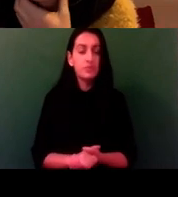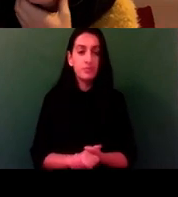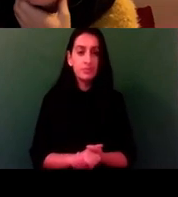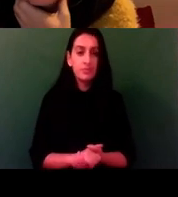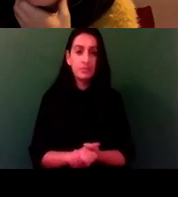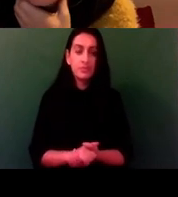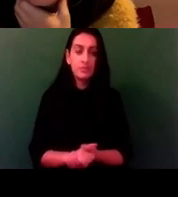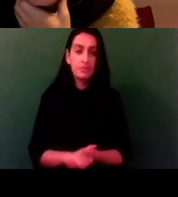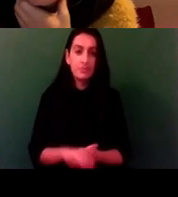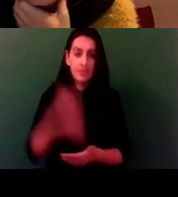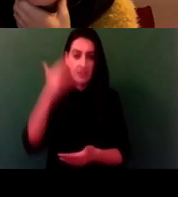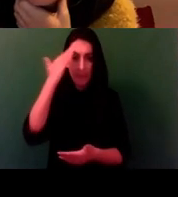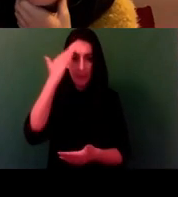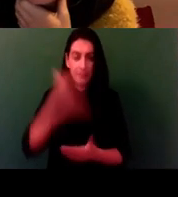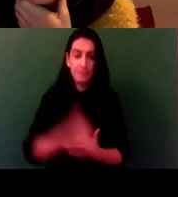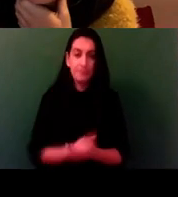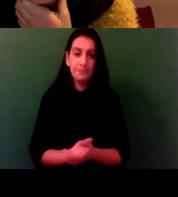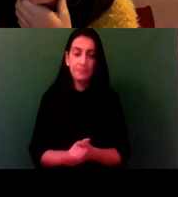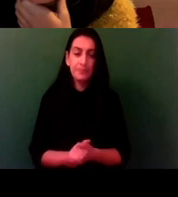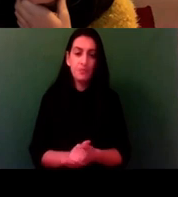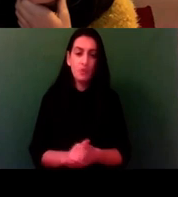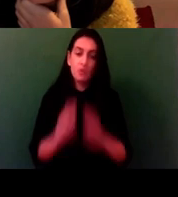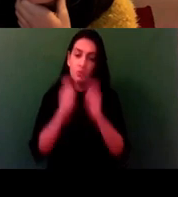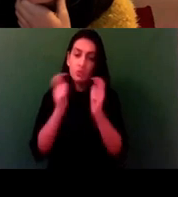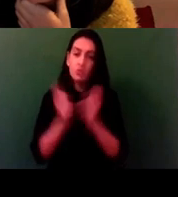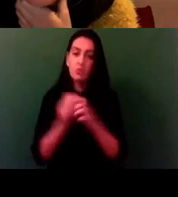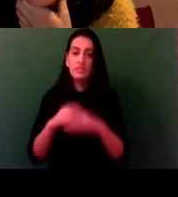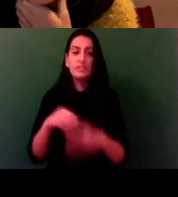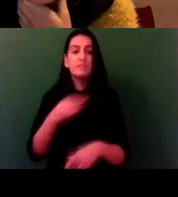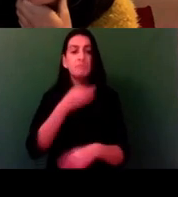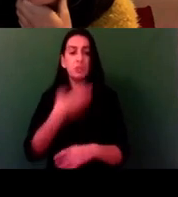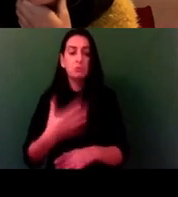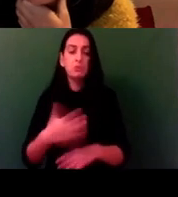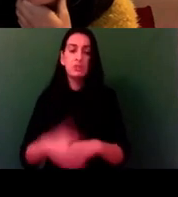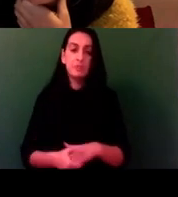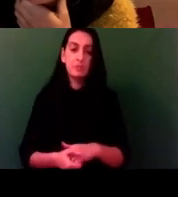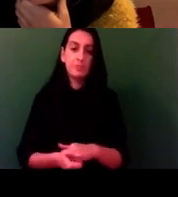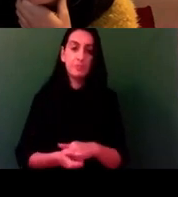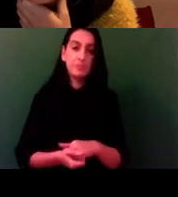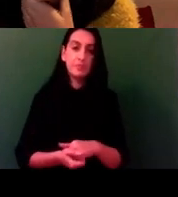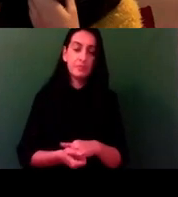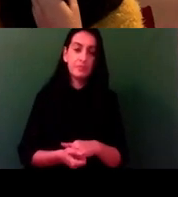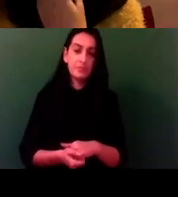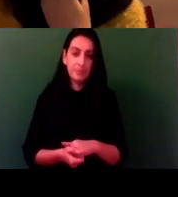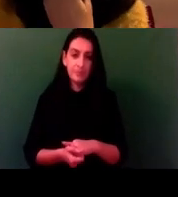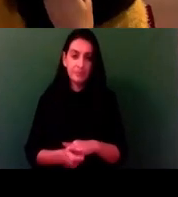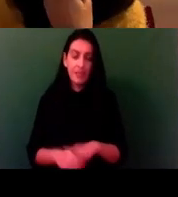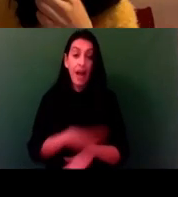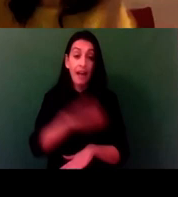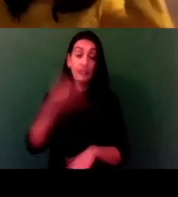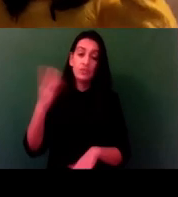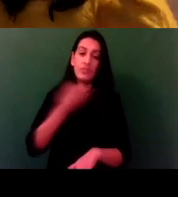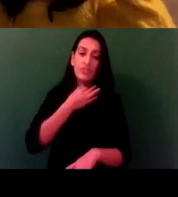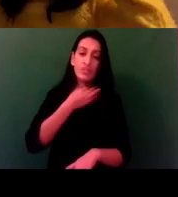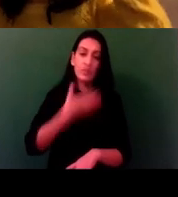Merhaba herkese. Teşekkürler bu toplantı için. Çok kıymetli tartışmalar döndü. Ben de herkesin sabrına da katkısına da çok teşekkür